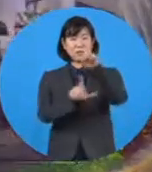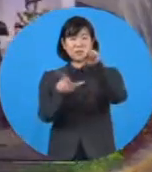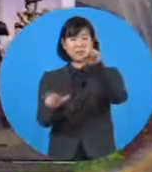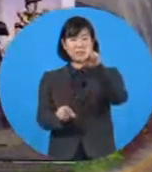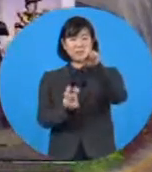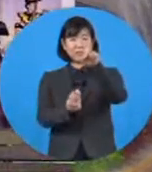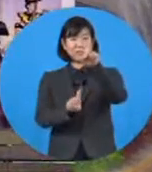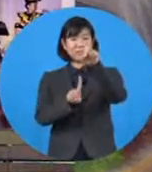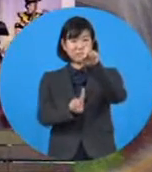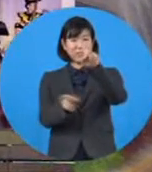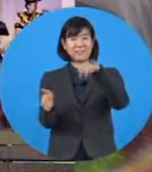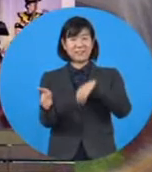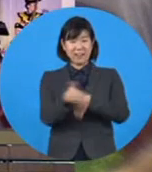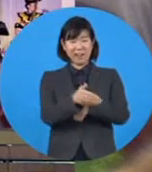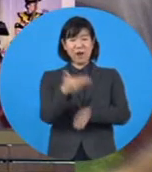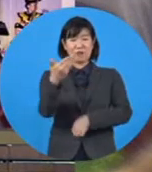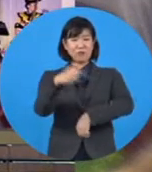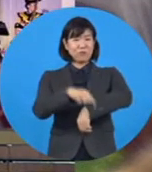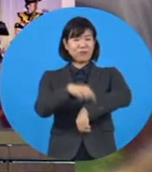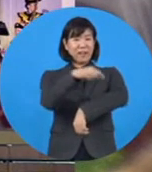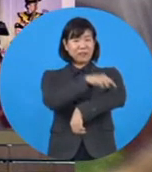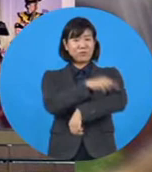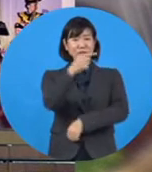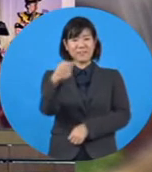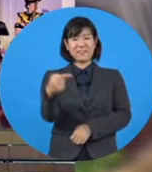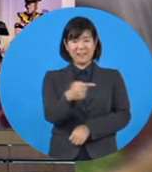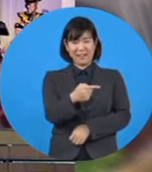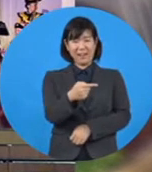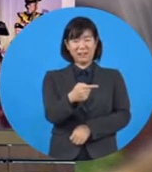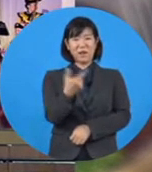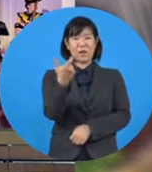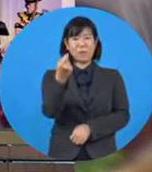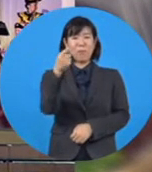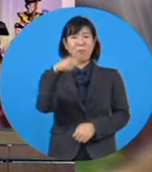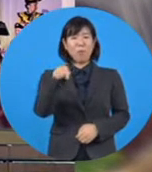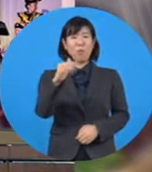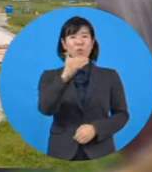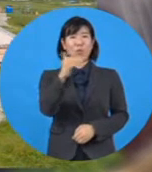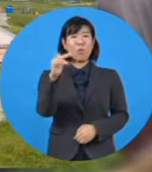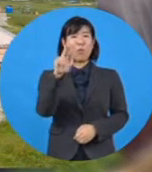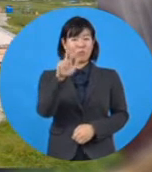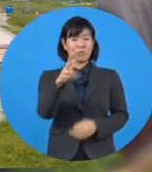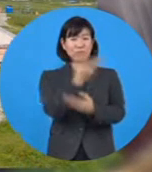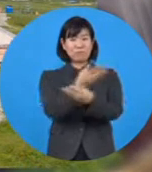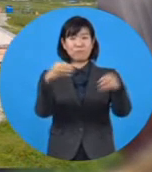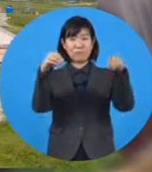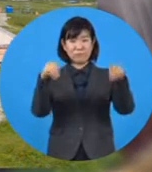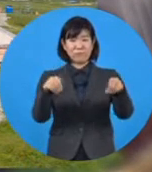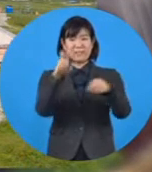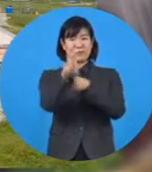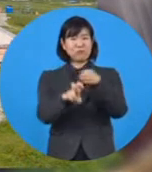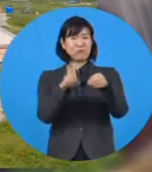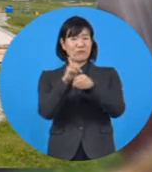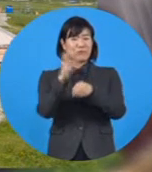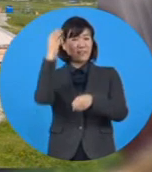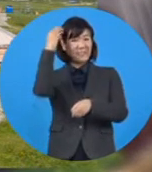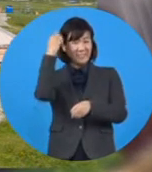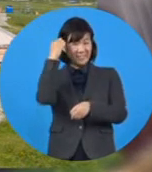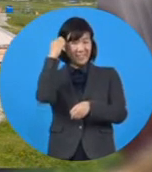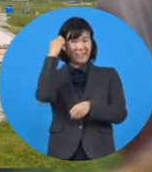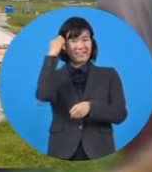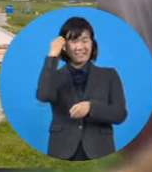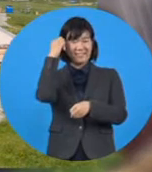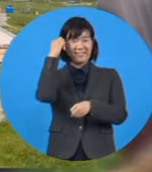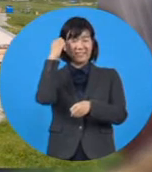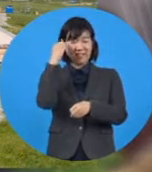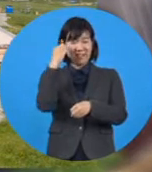10月31日から区役所1階でモンゴル国協定締結20周年を記念しゲルの展示や